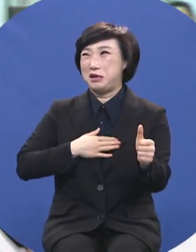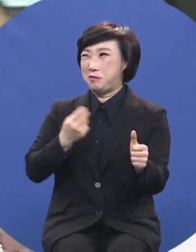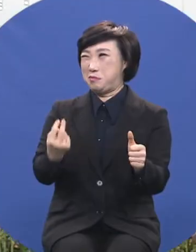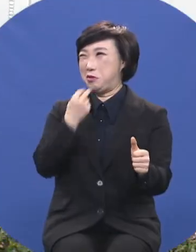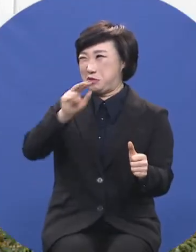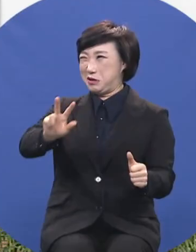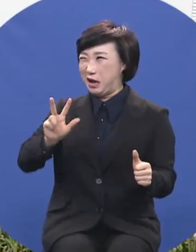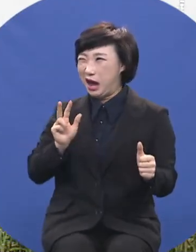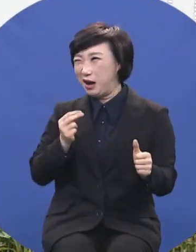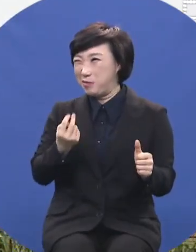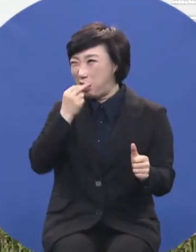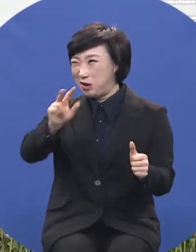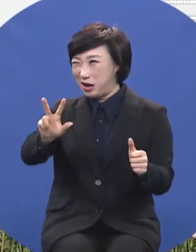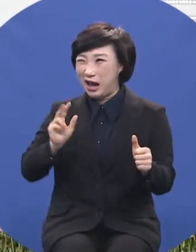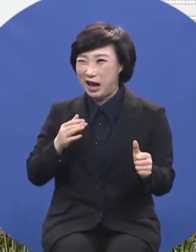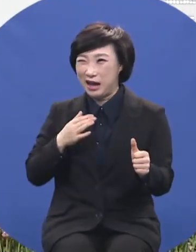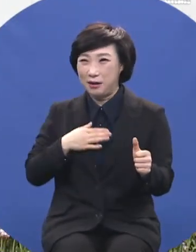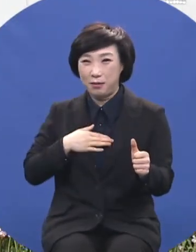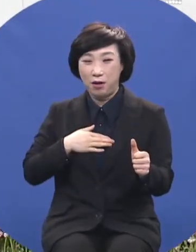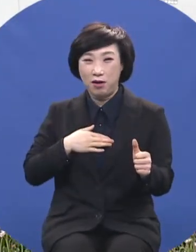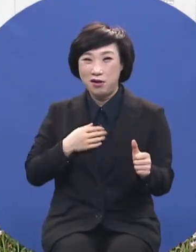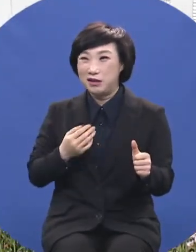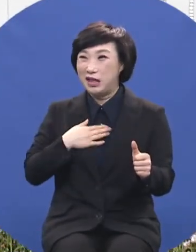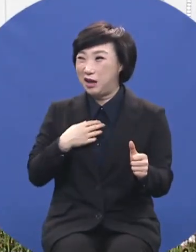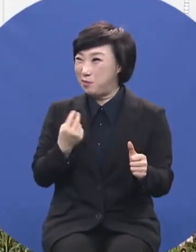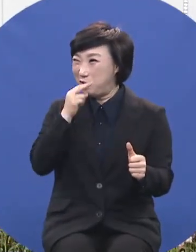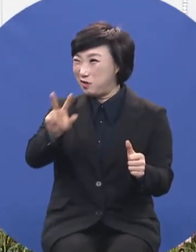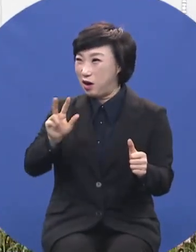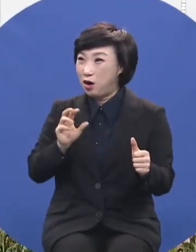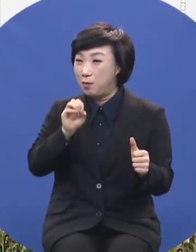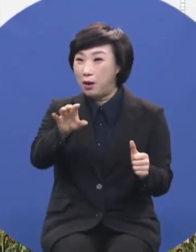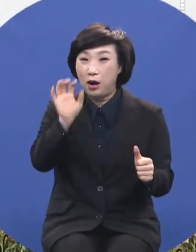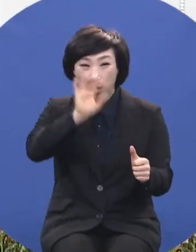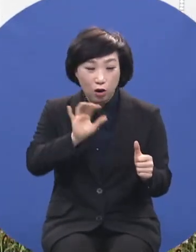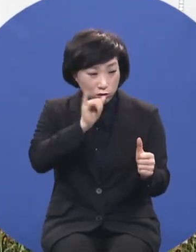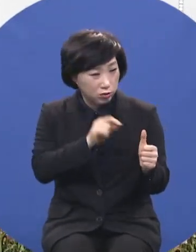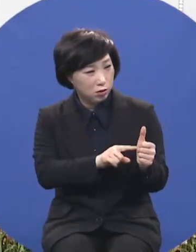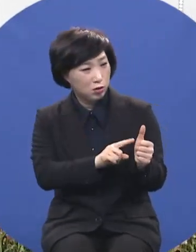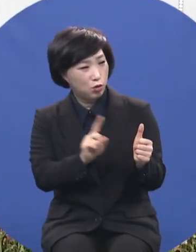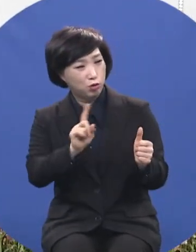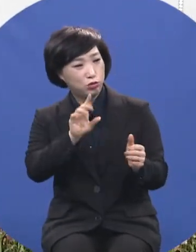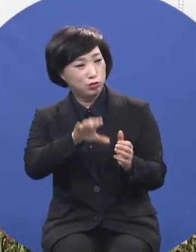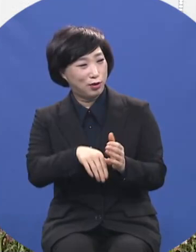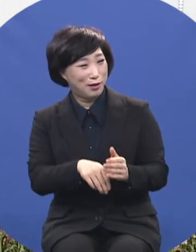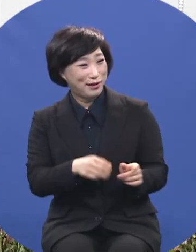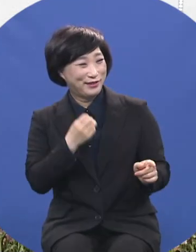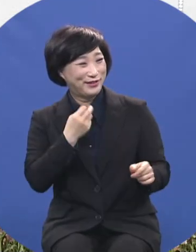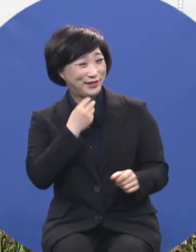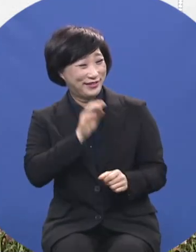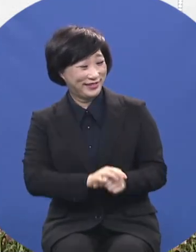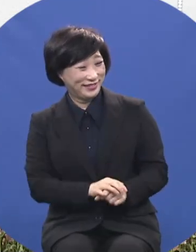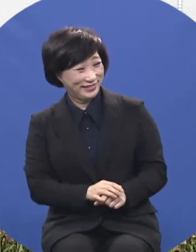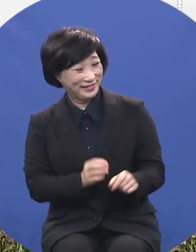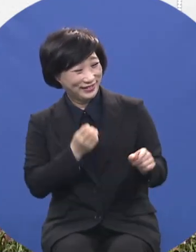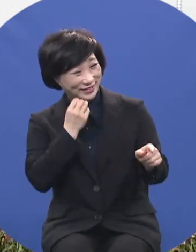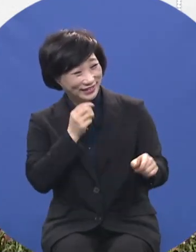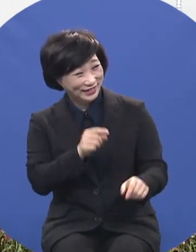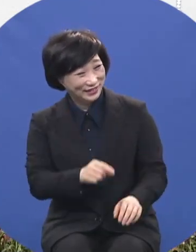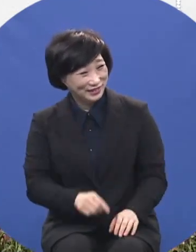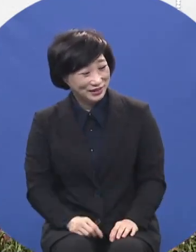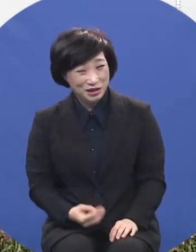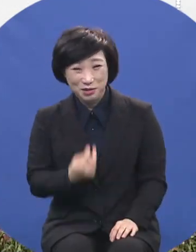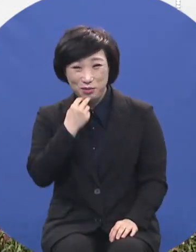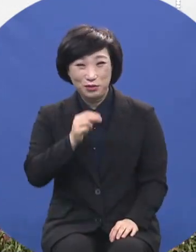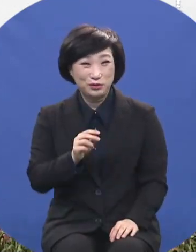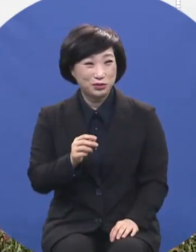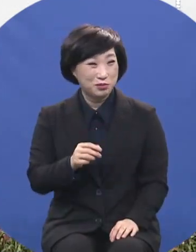목숨 걸었습니다. 내가 목숨을 걸었습니다. 어떤 때 보면 아니 세상에 아니